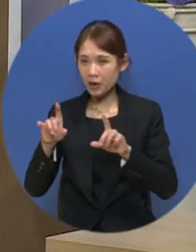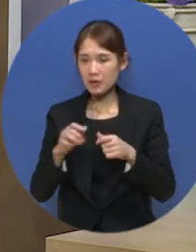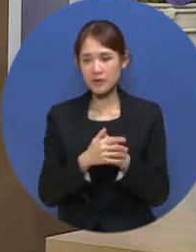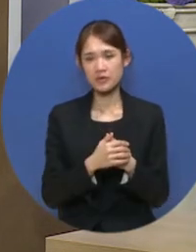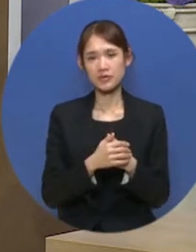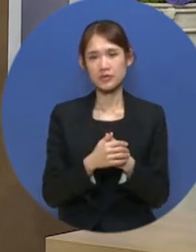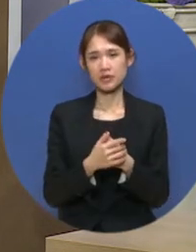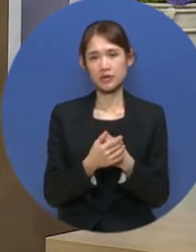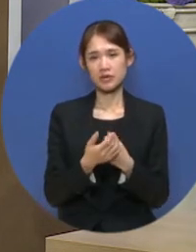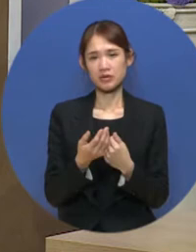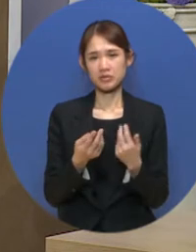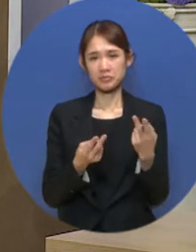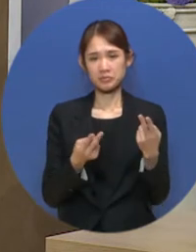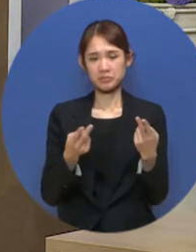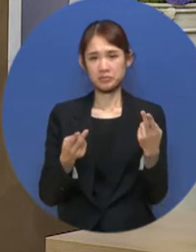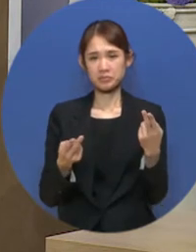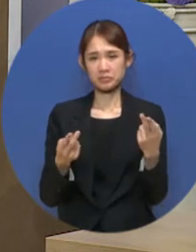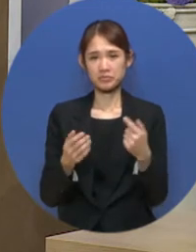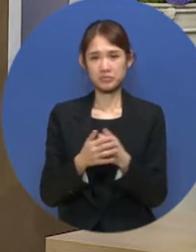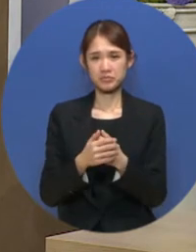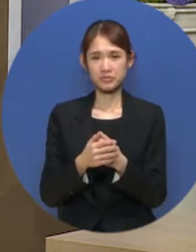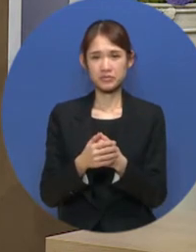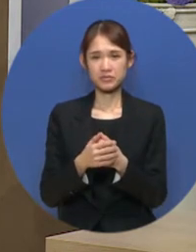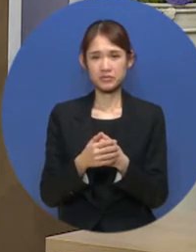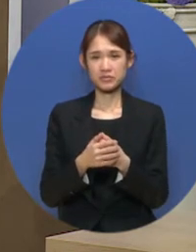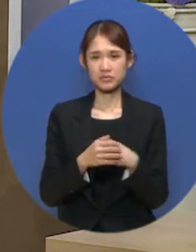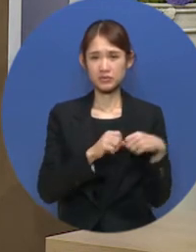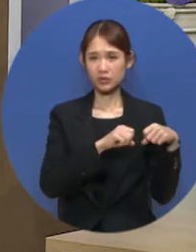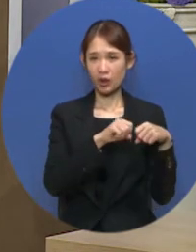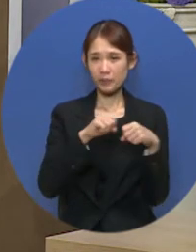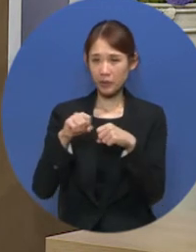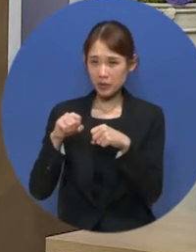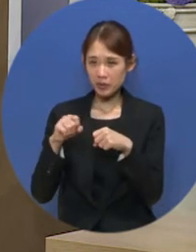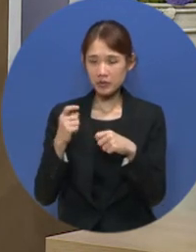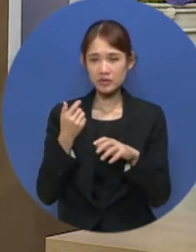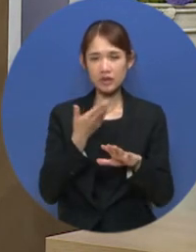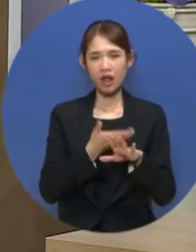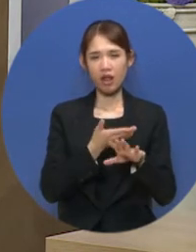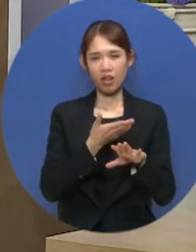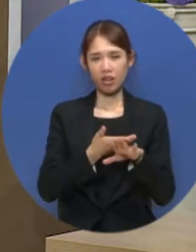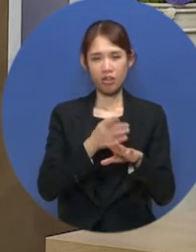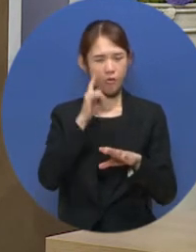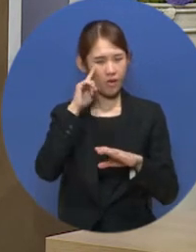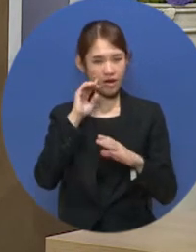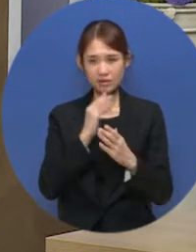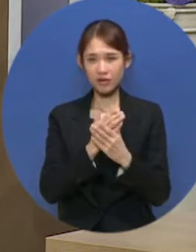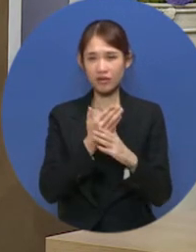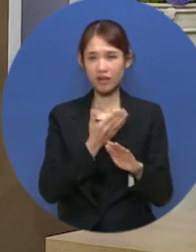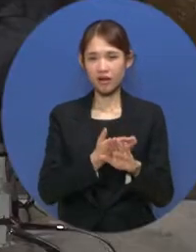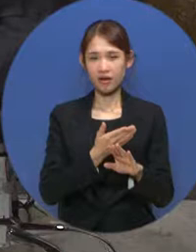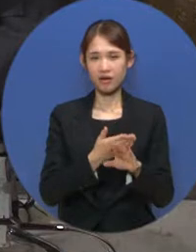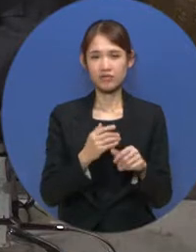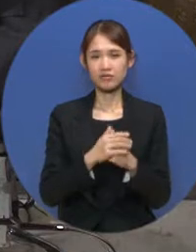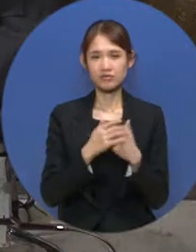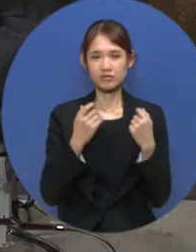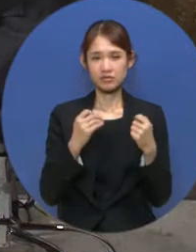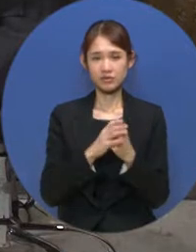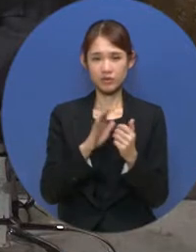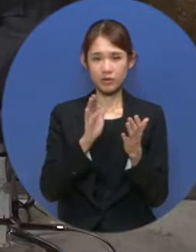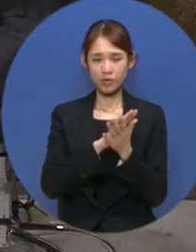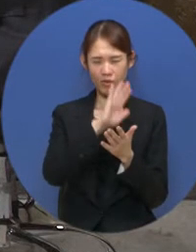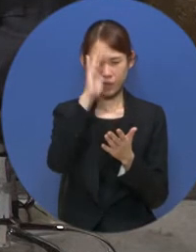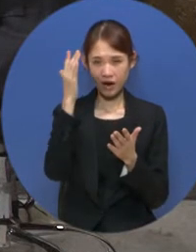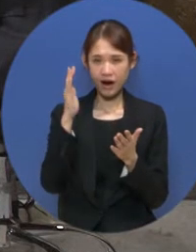그 사람을 대하는 그 태도가 다르겠죠. 완전히 다르더라고요. 네. 네. 그런 것처럼 뭐